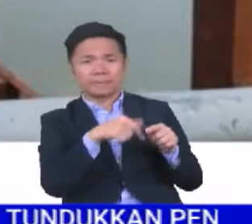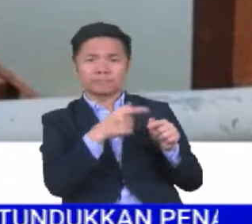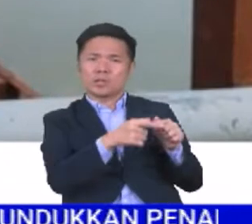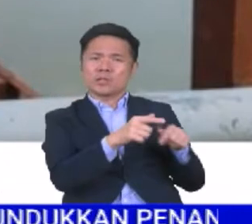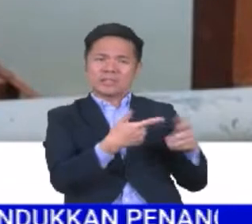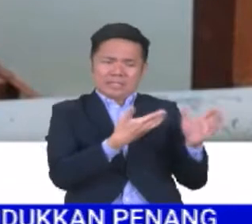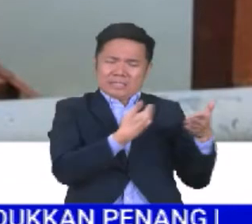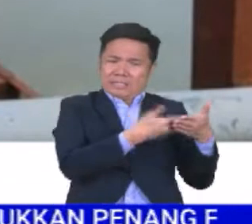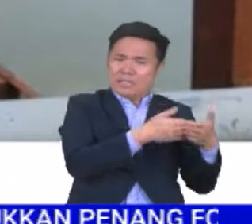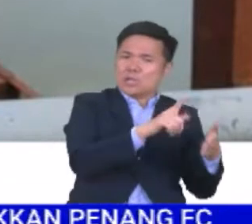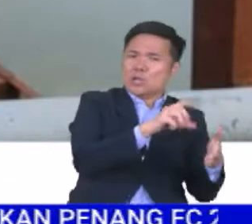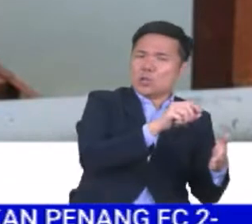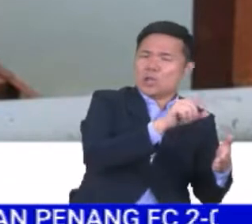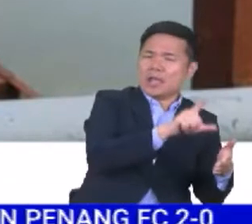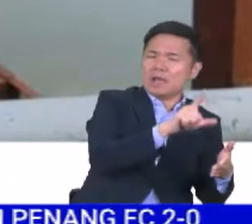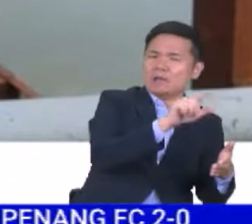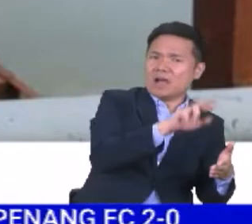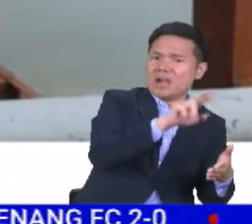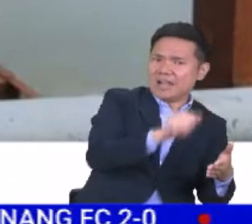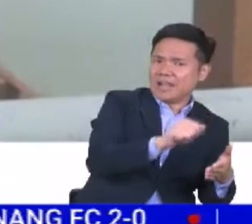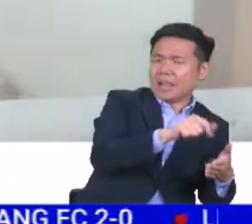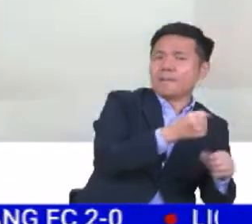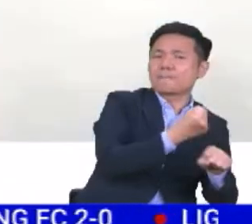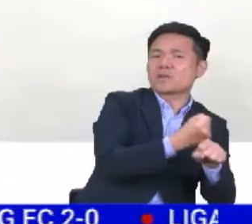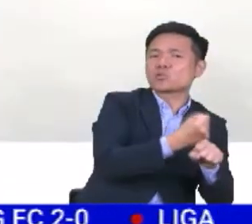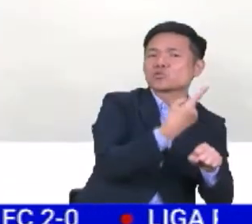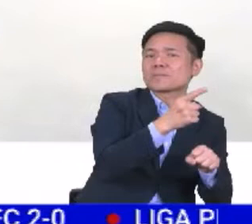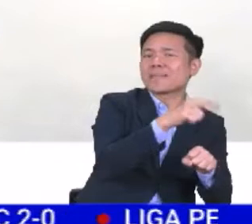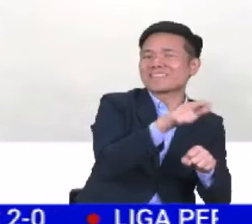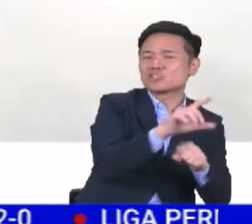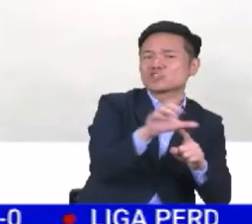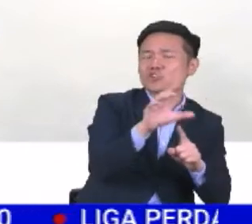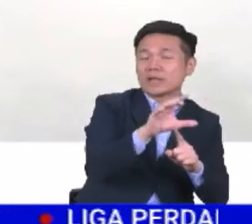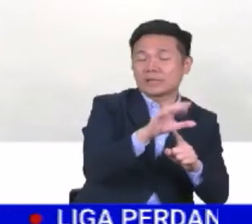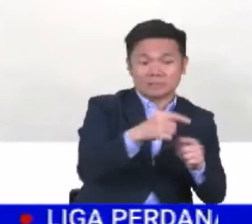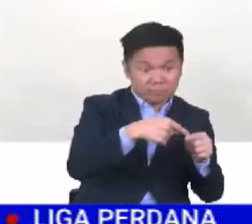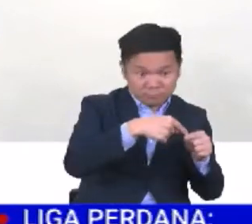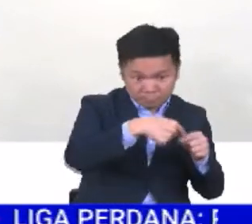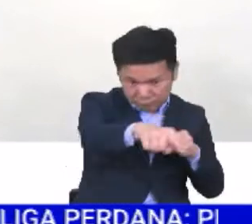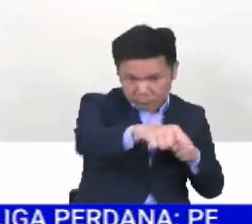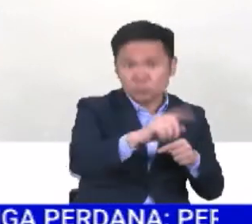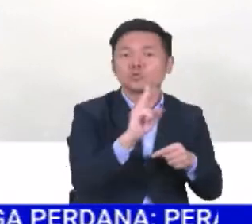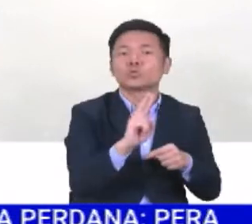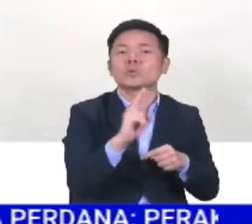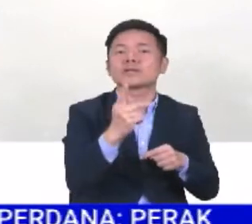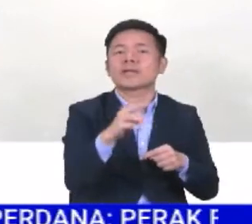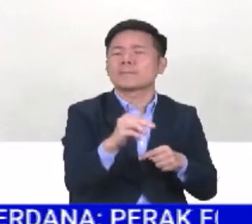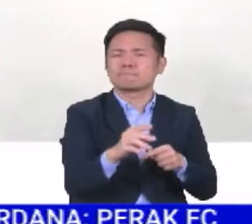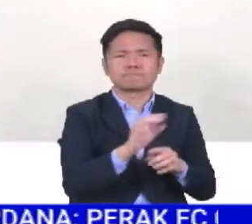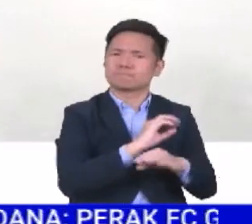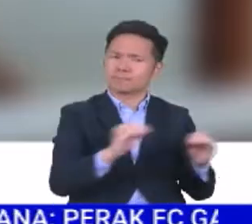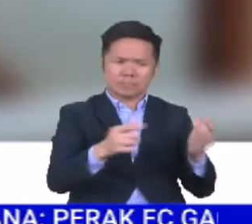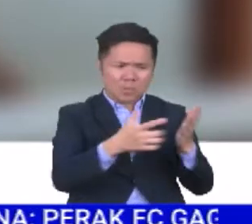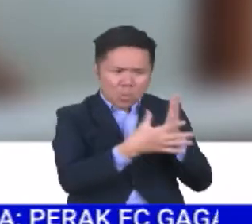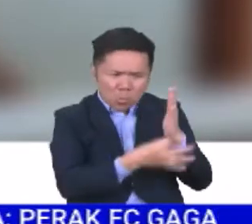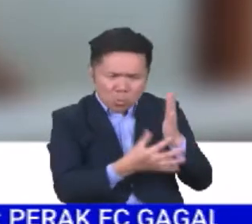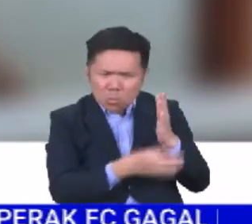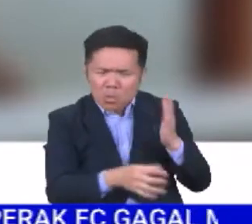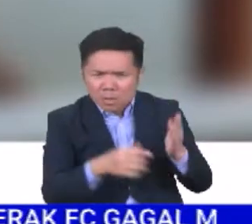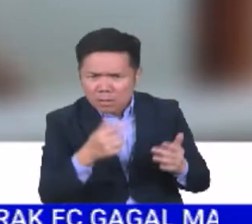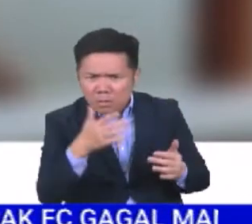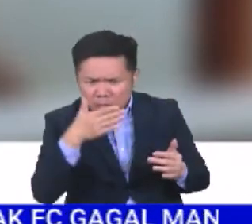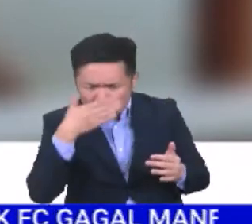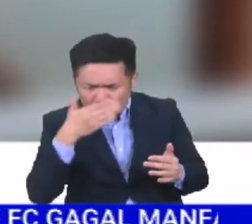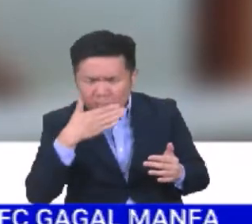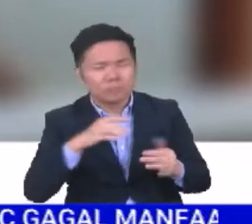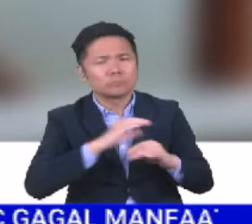saulo jerawatan Air ella-rae Batu 11 keras adalah dua km tiada sebarang kesan minyak atau mau luar biasa